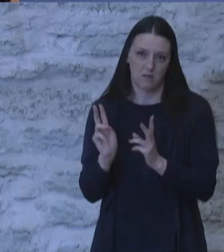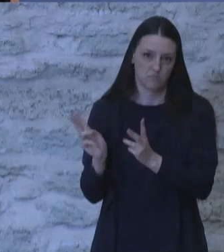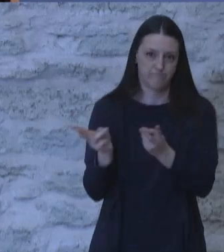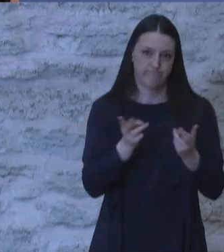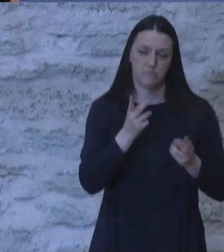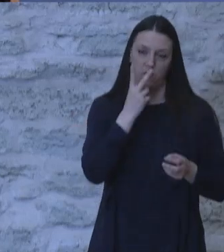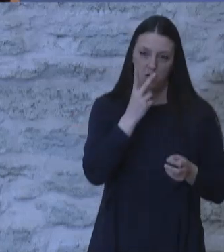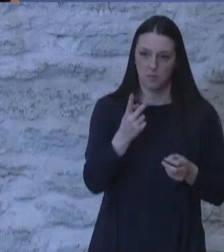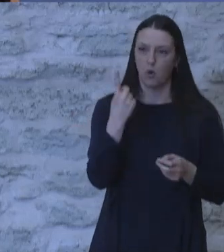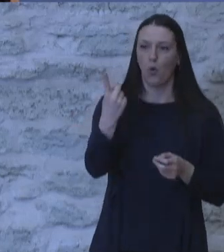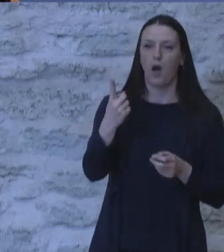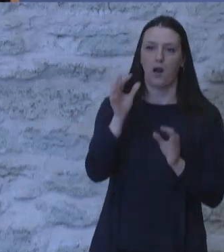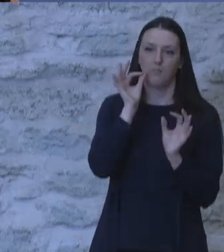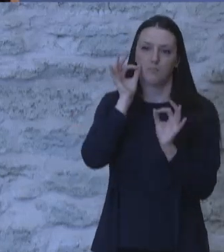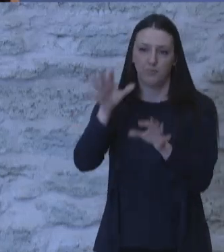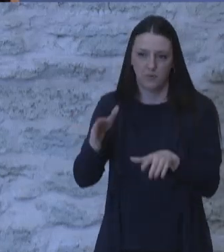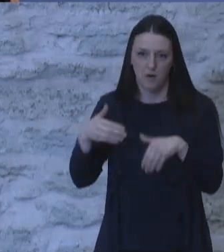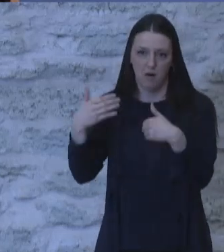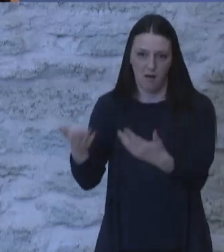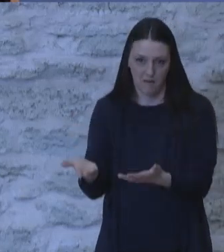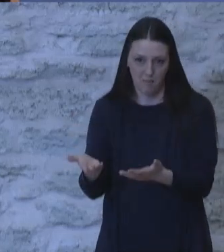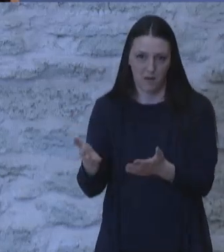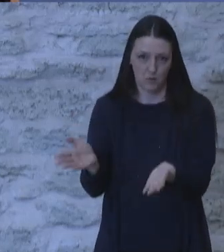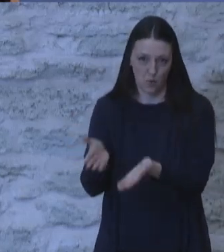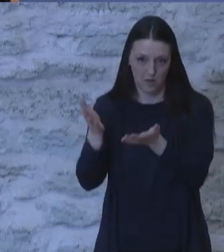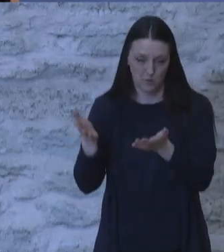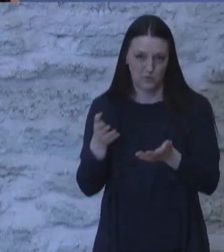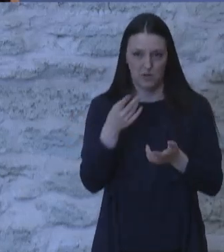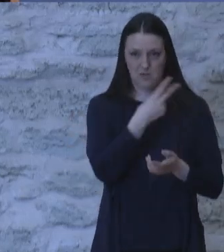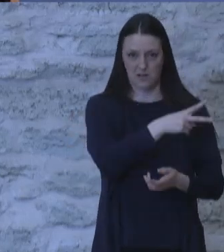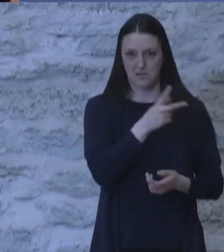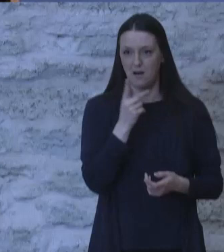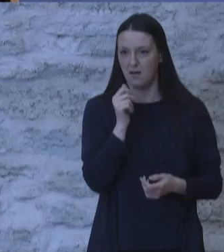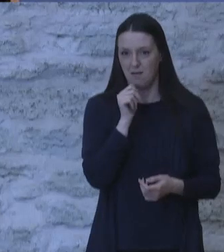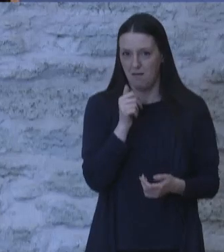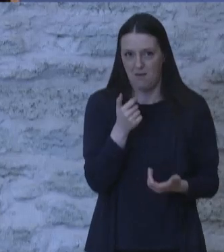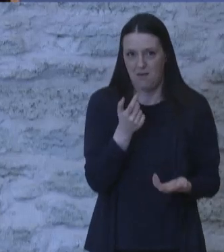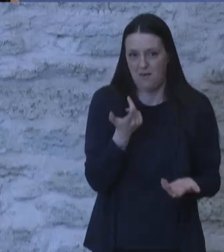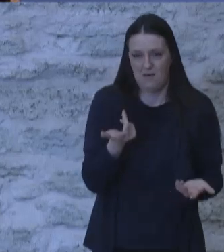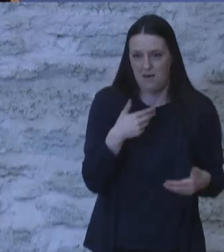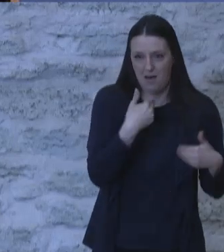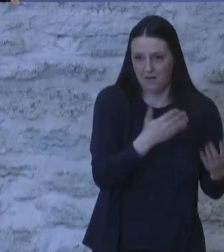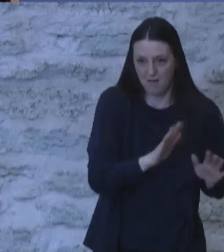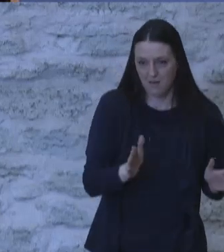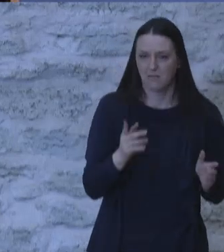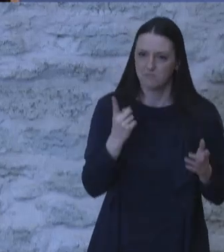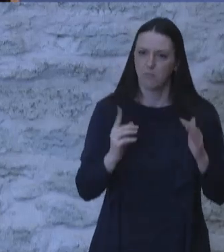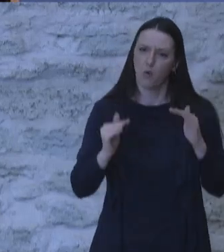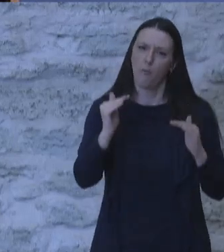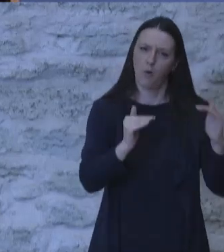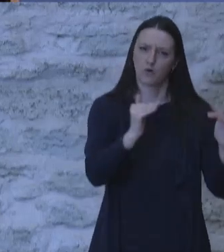ühele ettevõtlusorganisatsioonile vastutulles oleks sellitatud proportsionaalsus